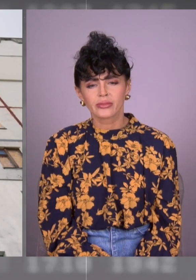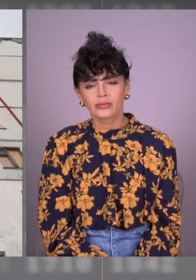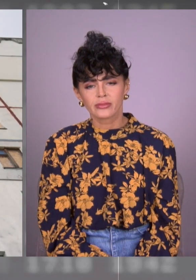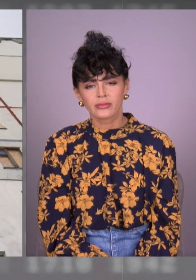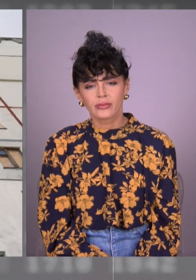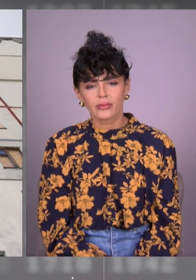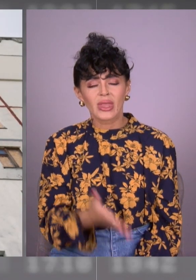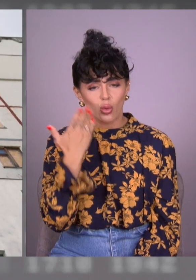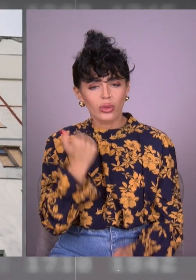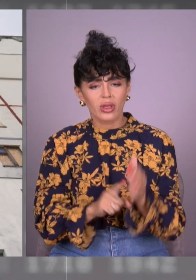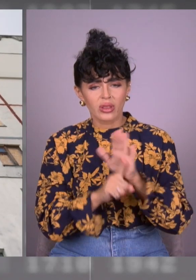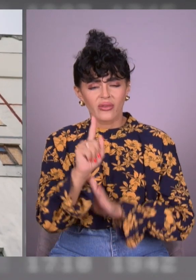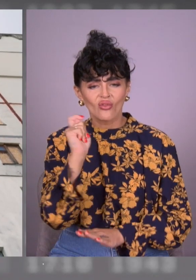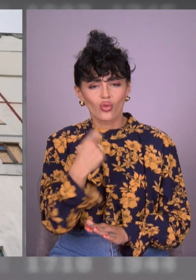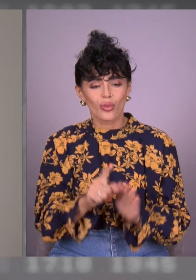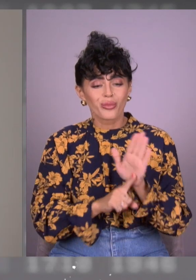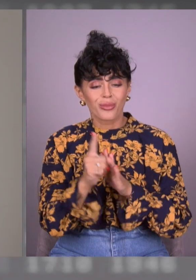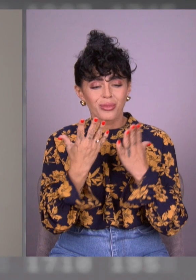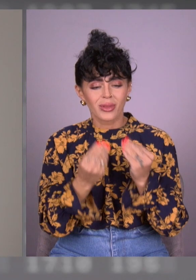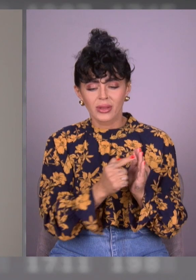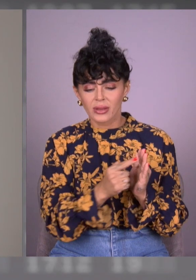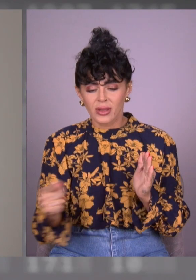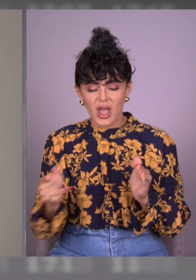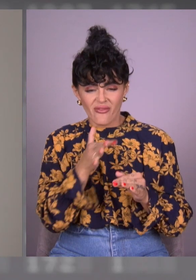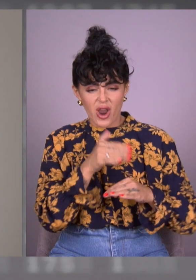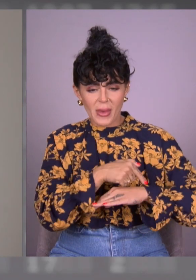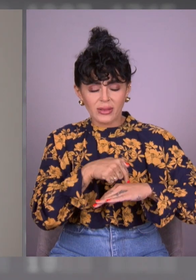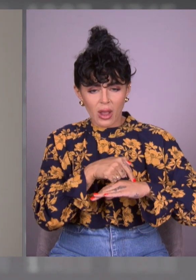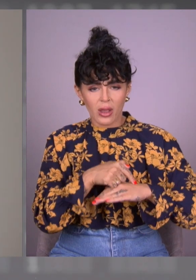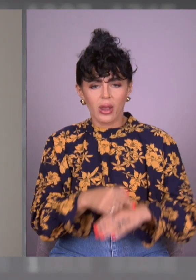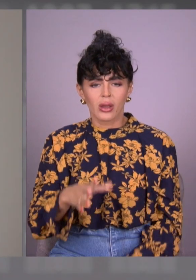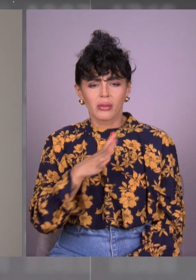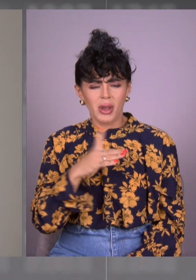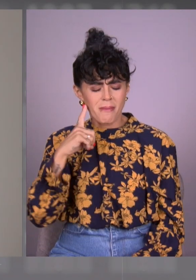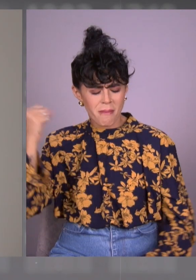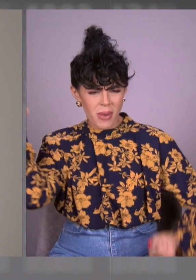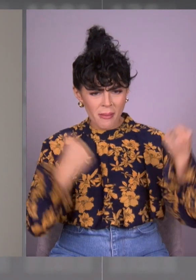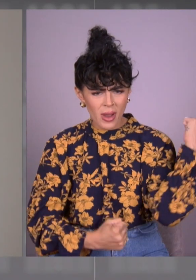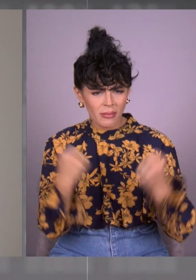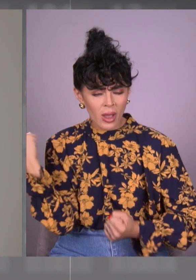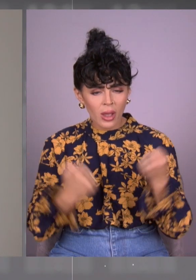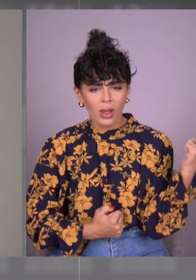Коли почалася війна, перші години почали лунати вибухи.